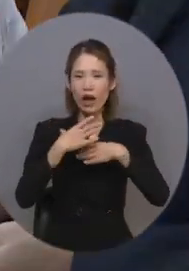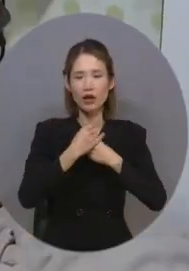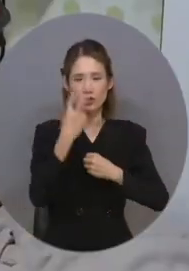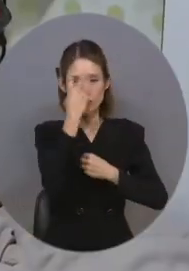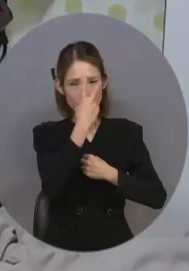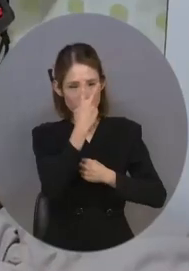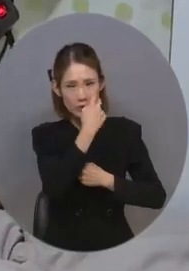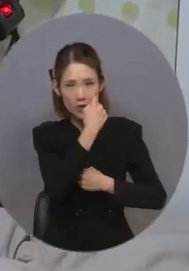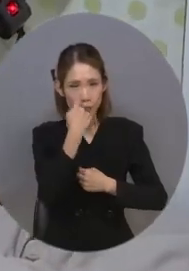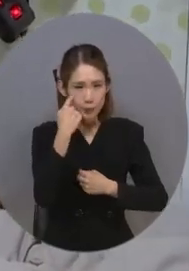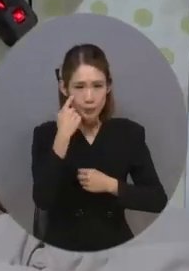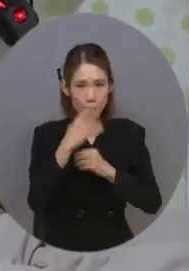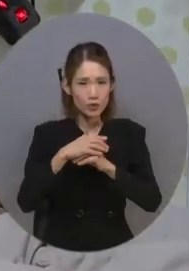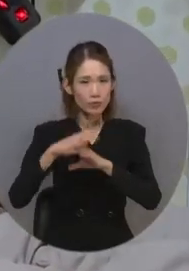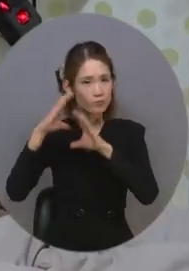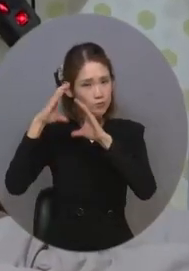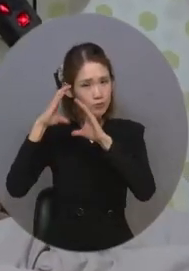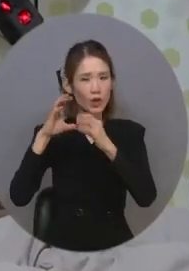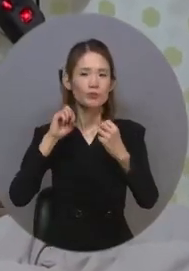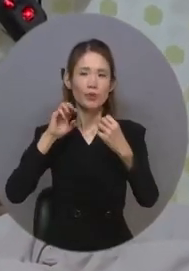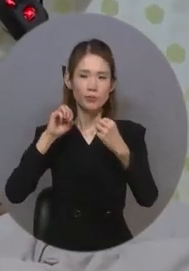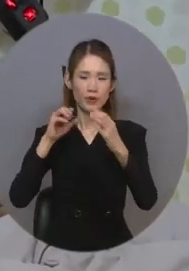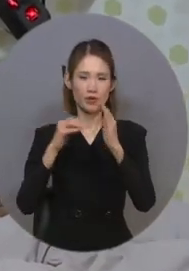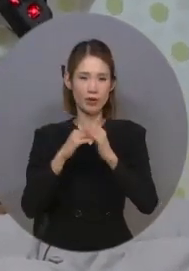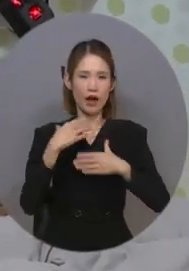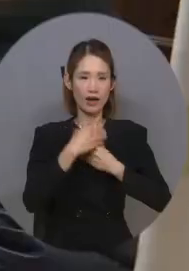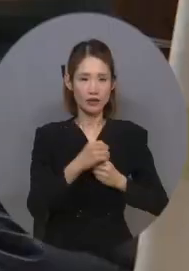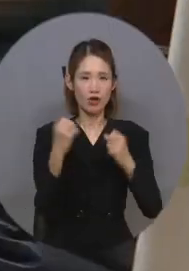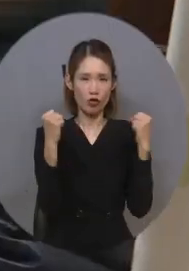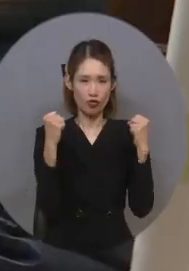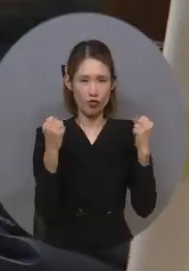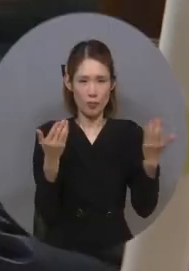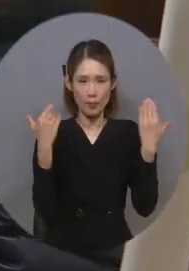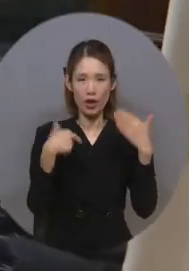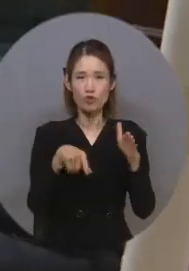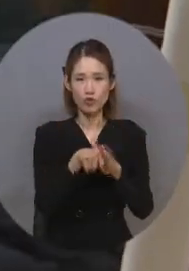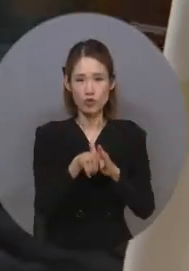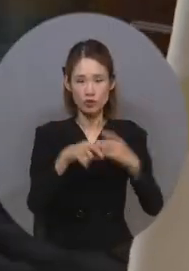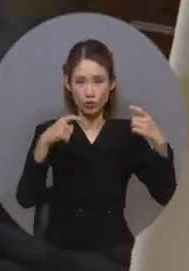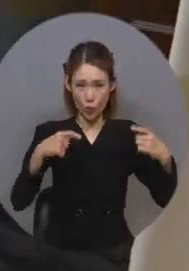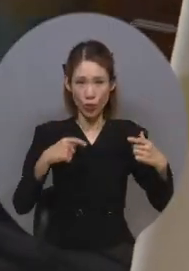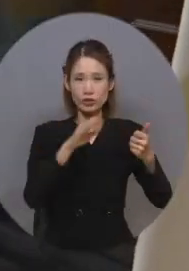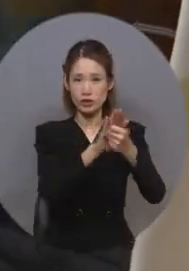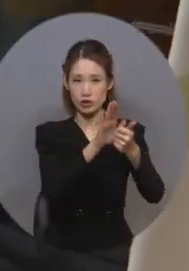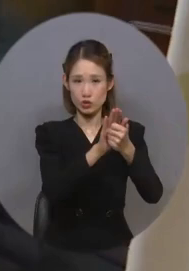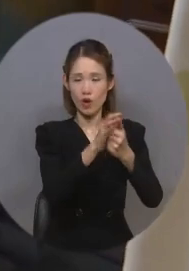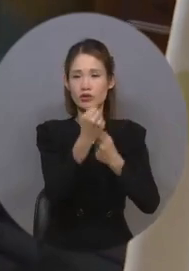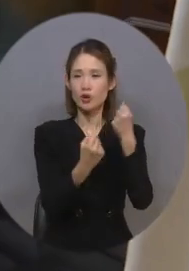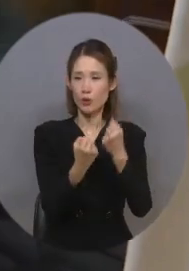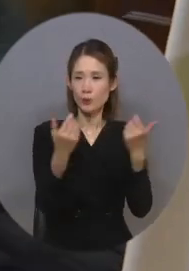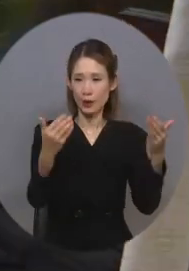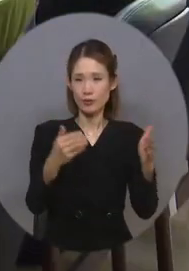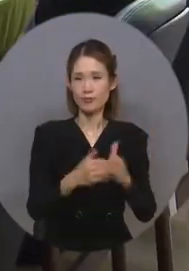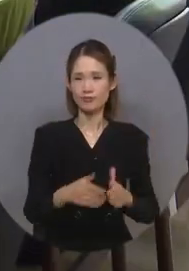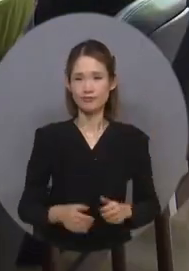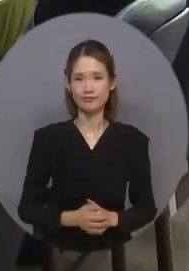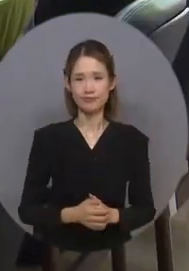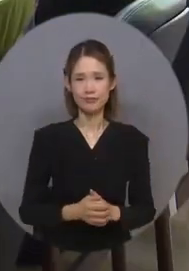살피고 애로사항을 귀담아들은 후 안전한 겨울날개를 위한도 차원의 지원대책을 설명했습니다